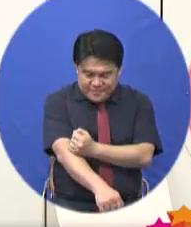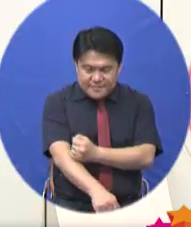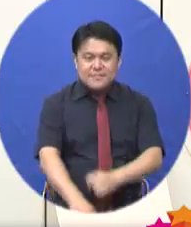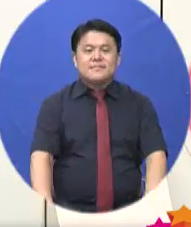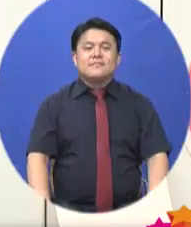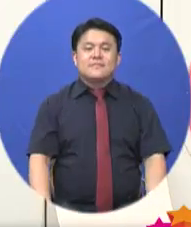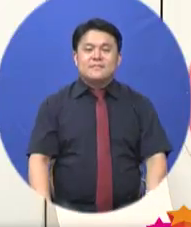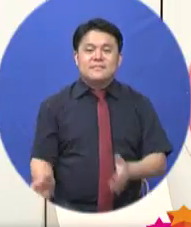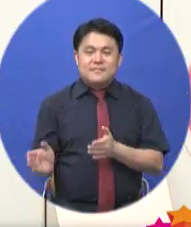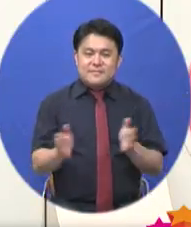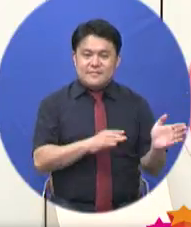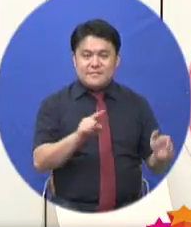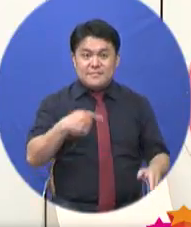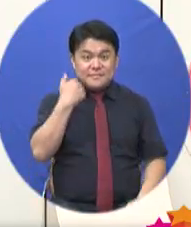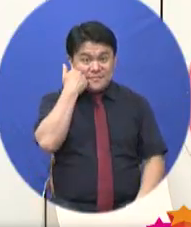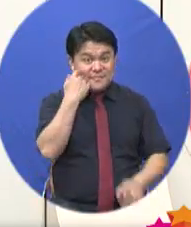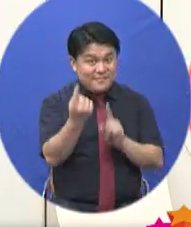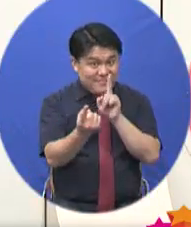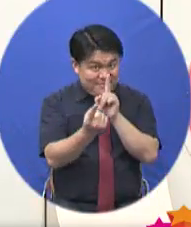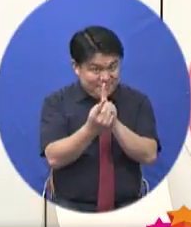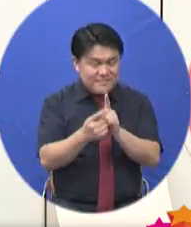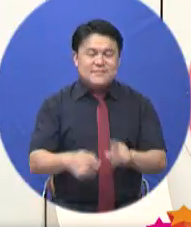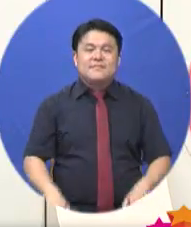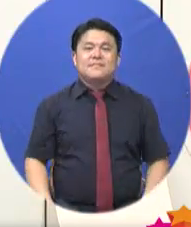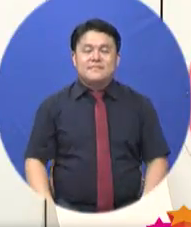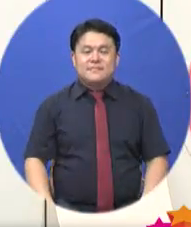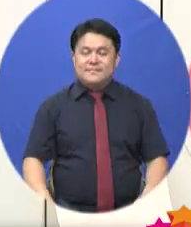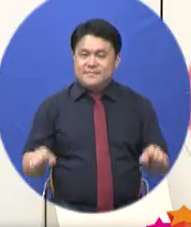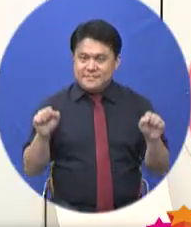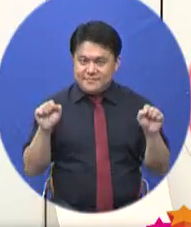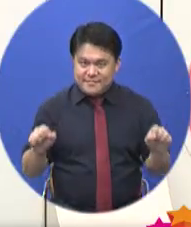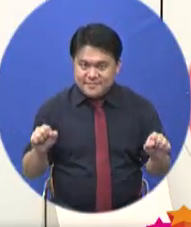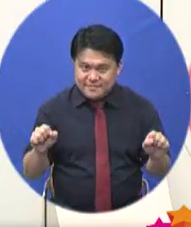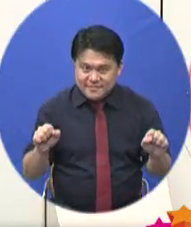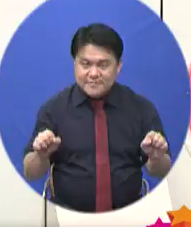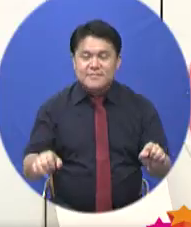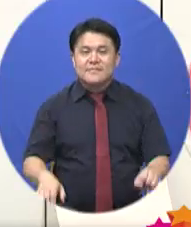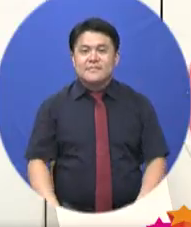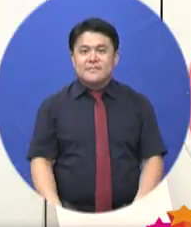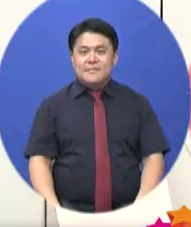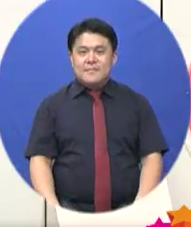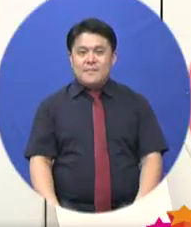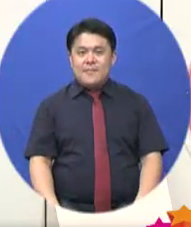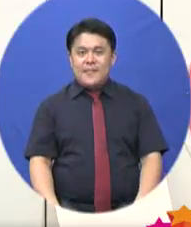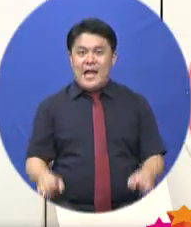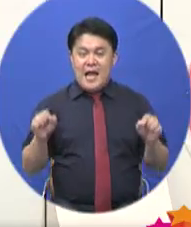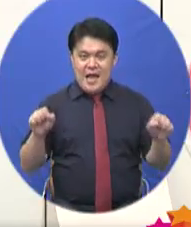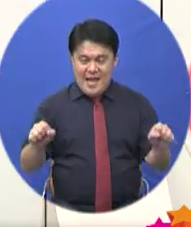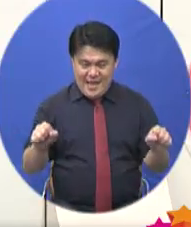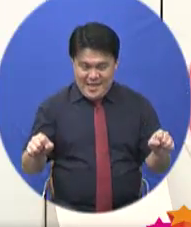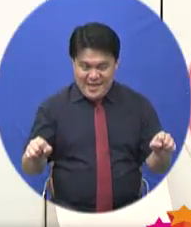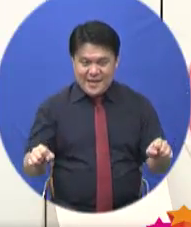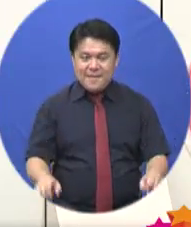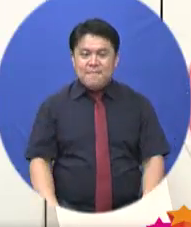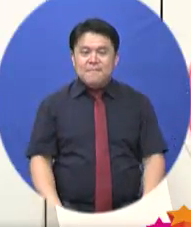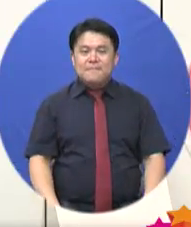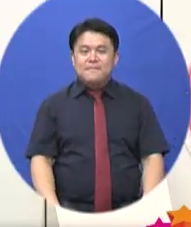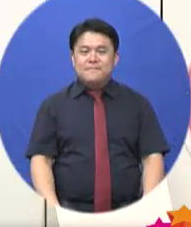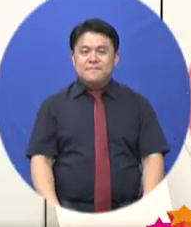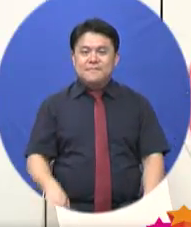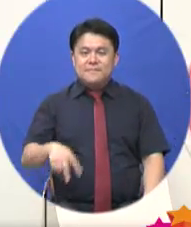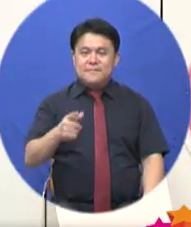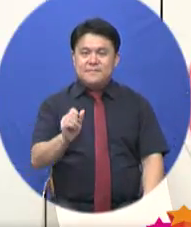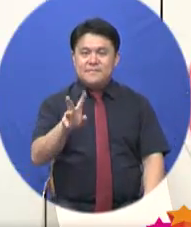수고하셨습니다. 자, 다음 분 모셔보겠습니다. 여보세요? 네, 안녕하세요. 네. 정봉일